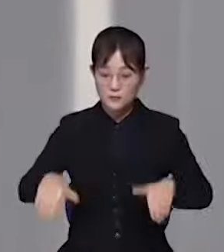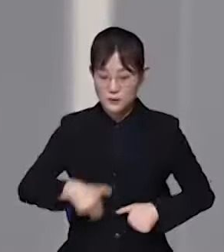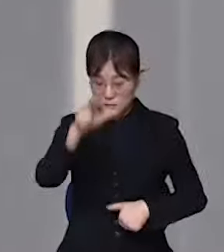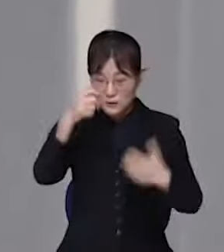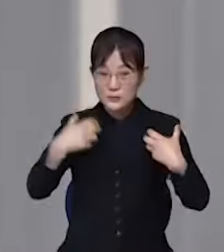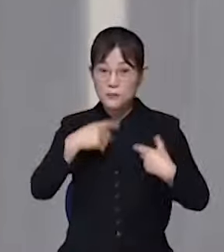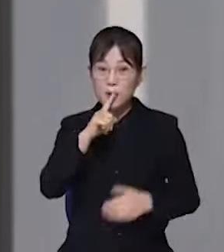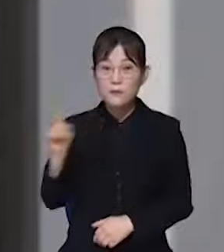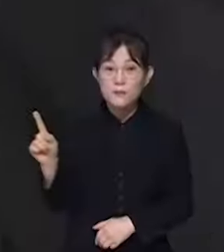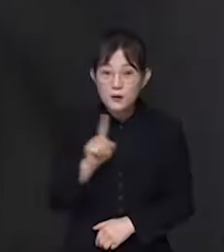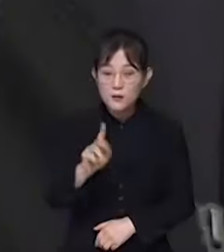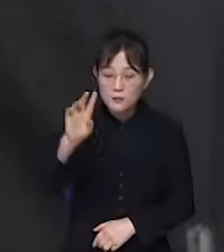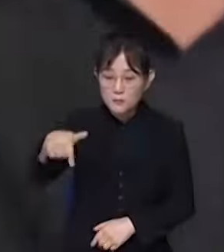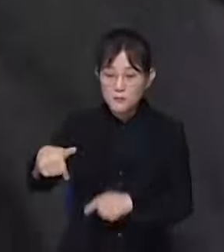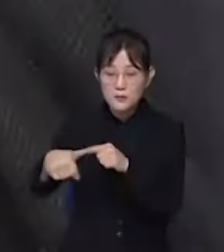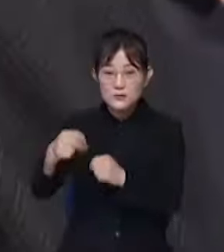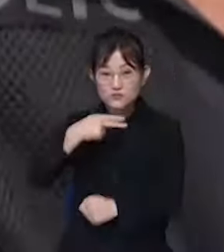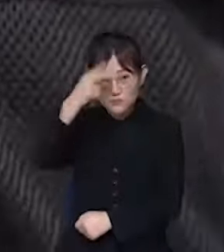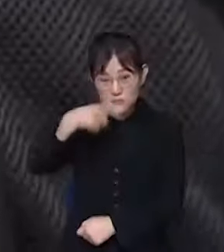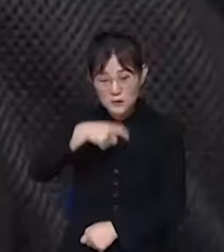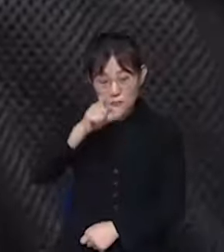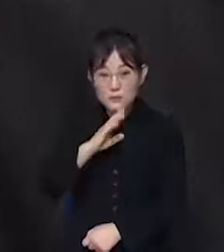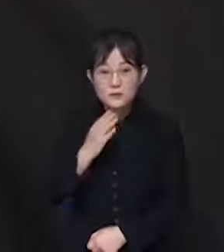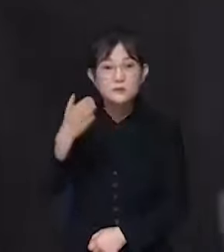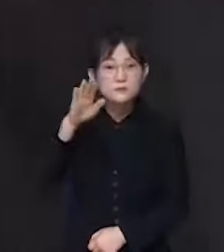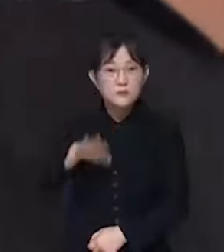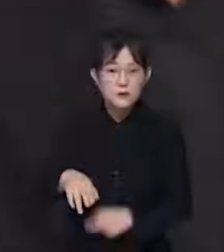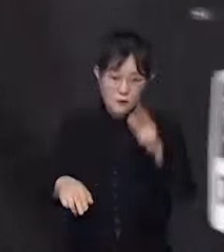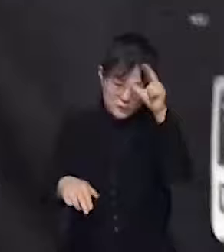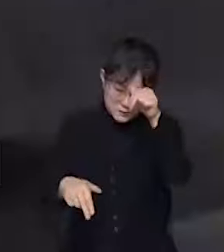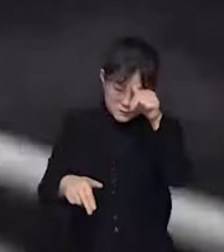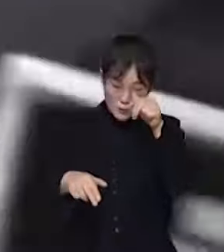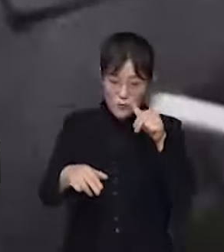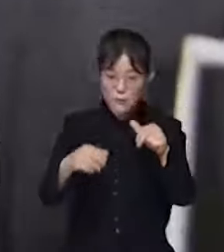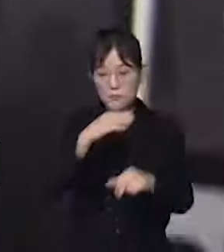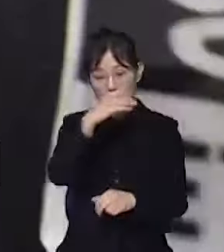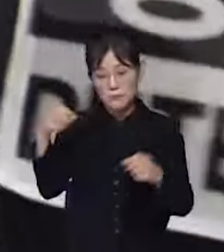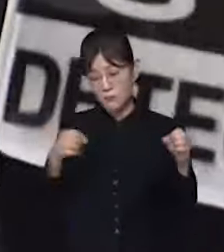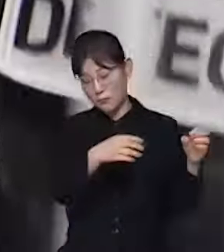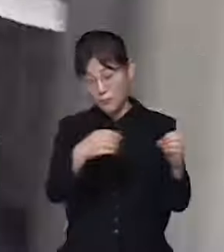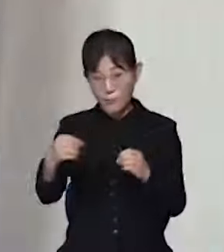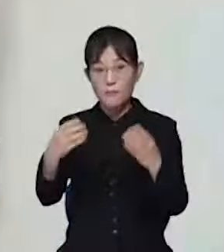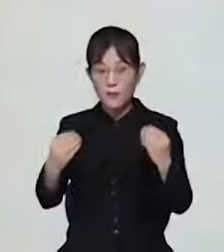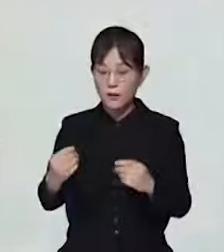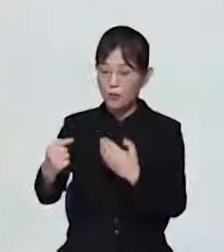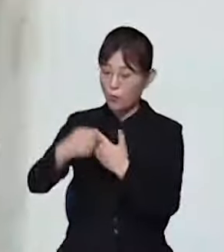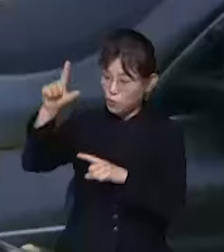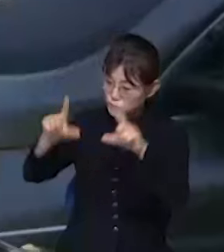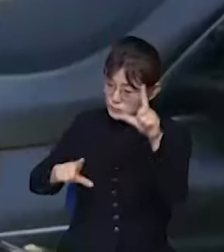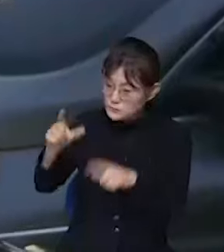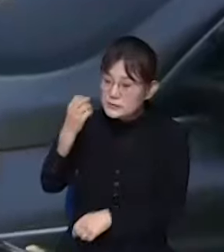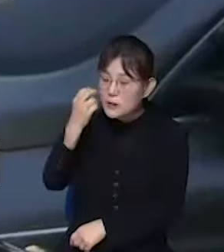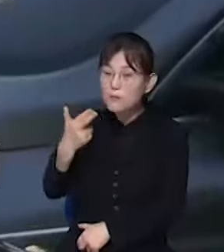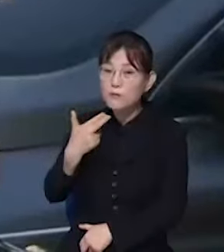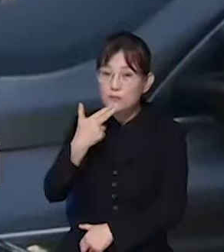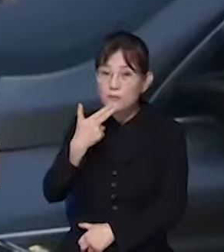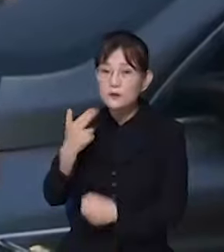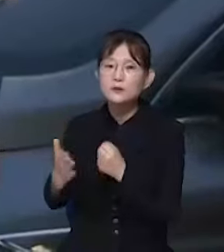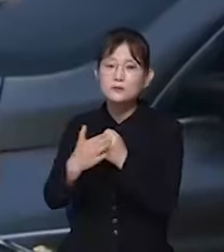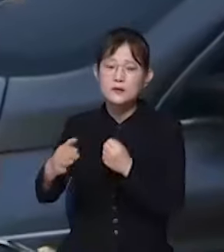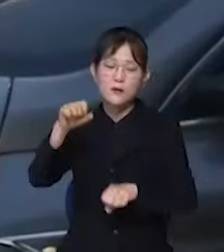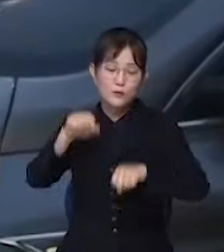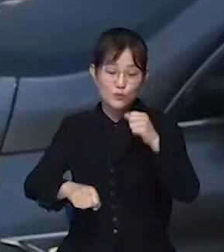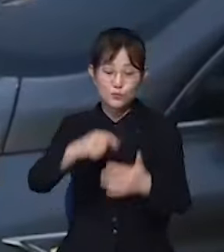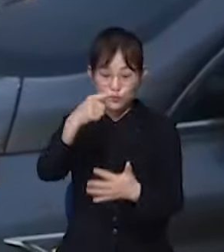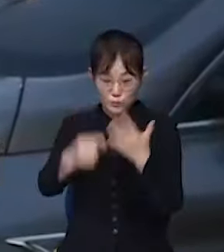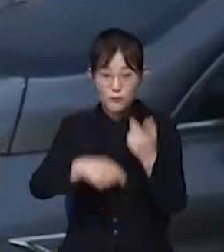전남경찰청은 당시 박대성이 술을 마시긴 했지만 경찰들과 정상적인 의사소통을 했고 외관상으로도 특이점이 보이질 않아 매뉴얼에